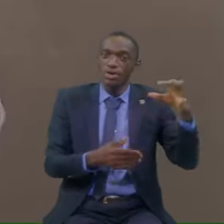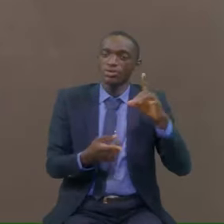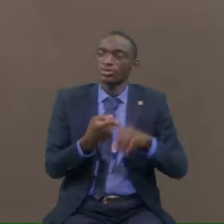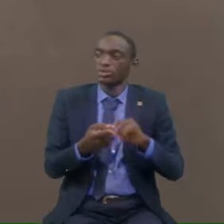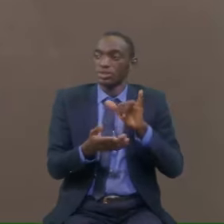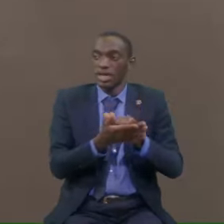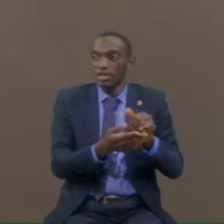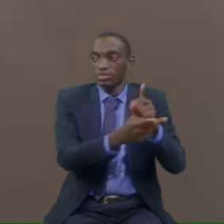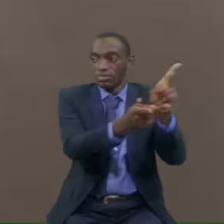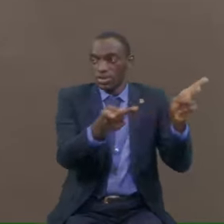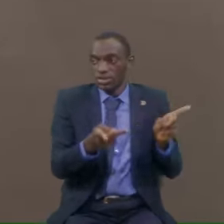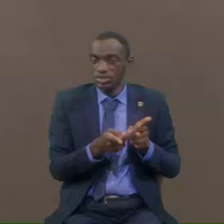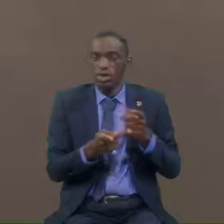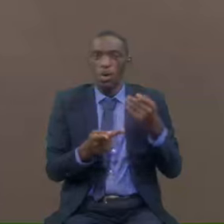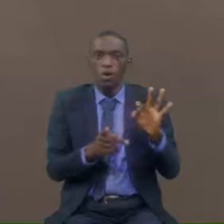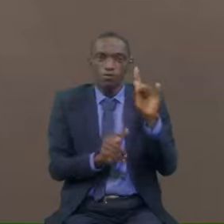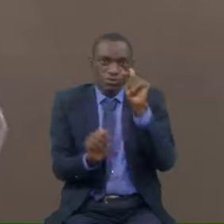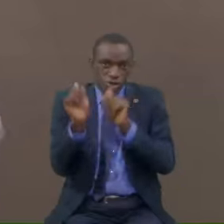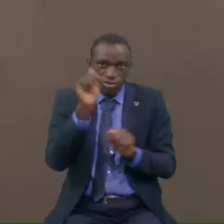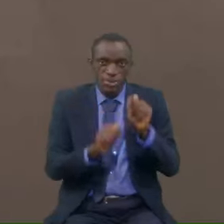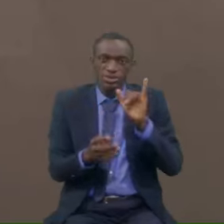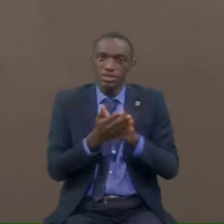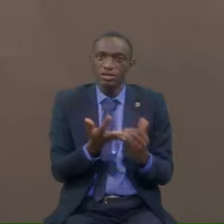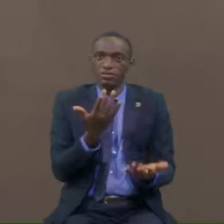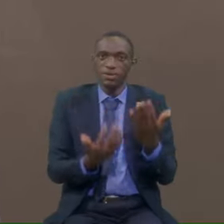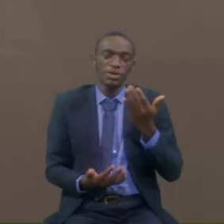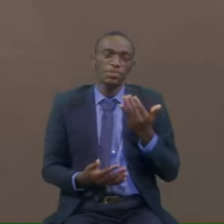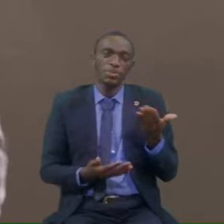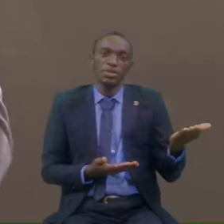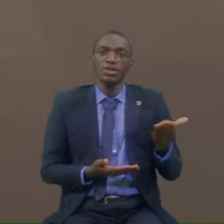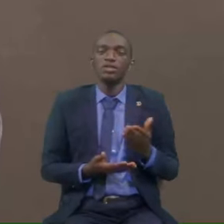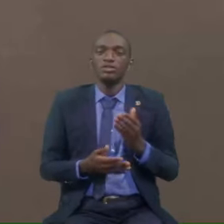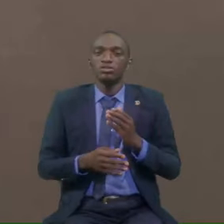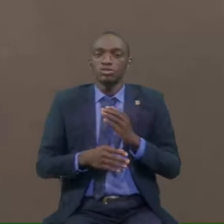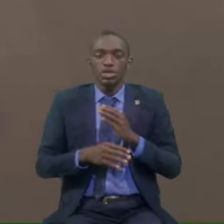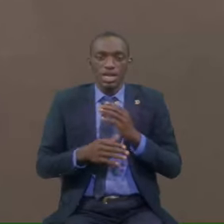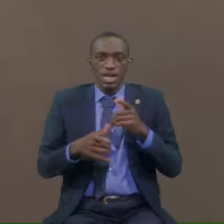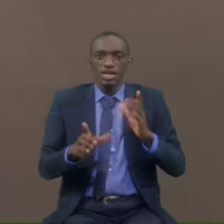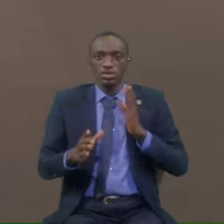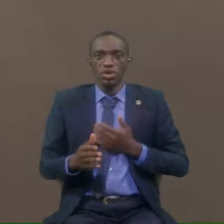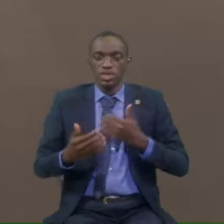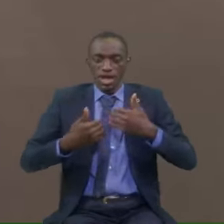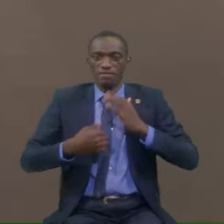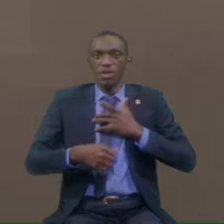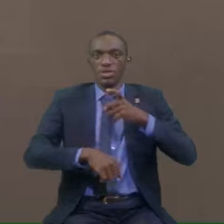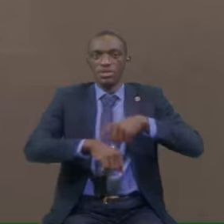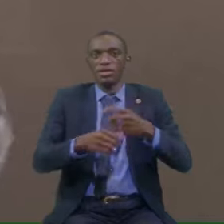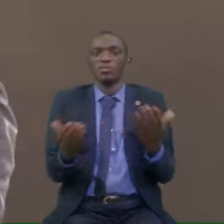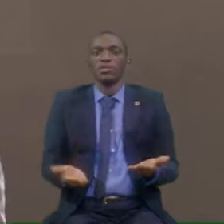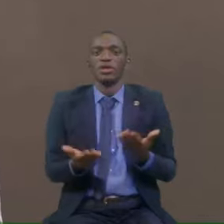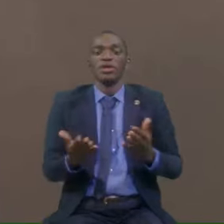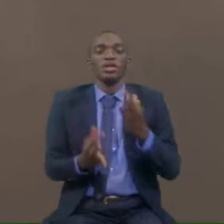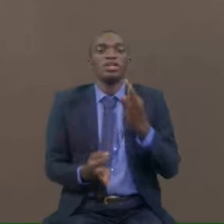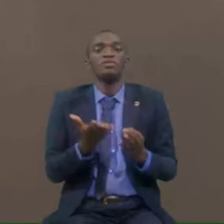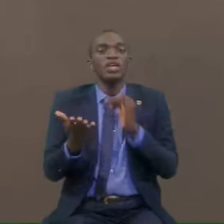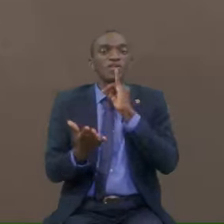Dans ce lieu. Dans tel feu. Nous voulons rester ici. Et